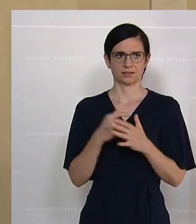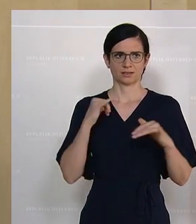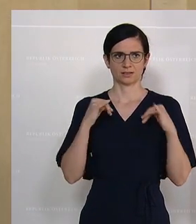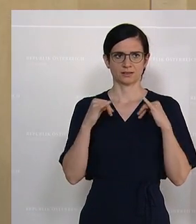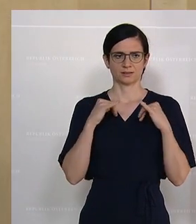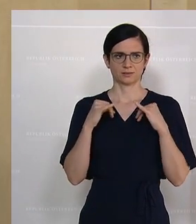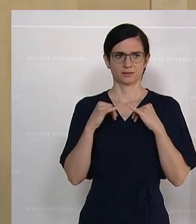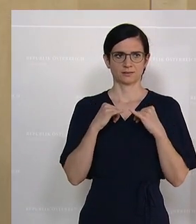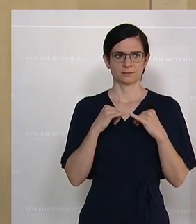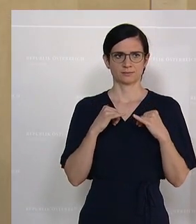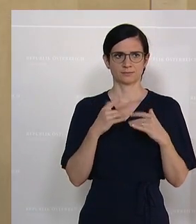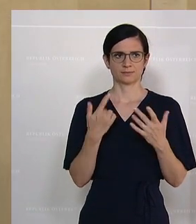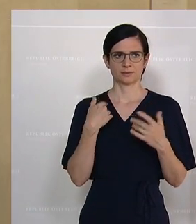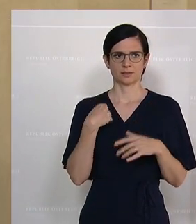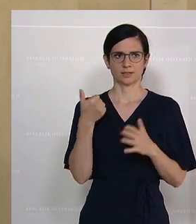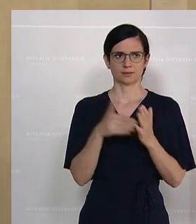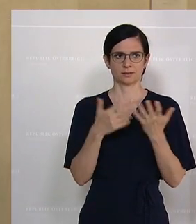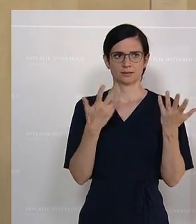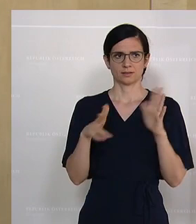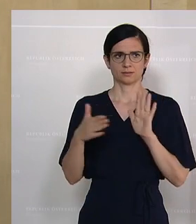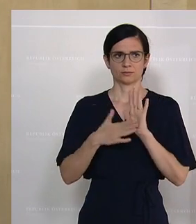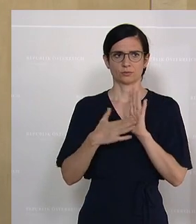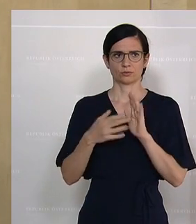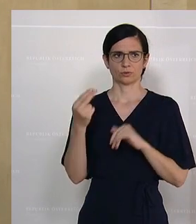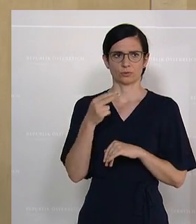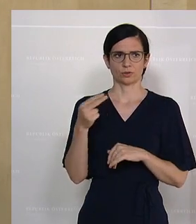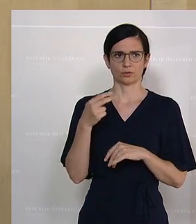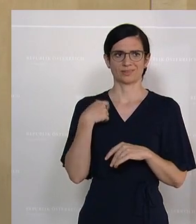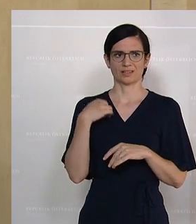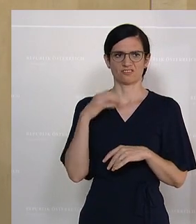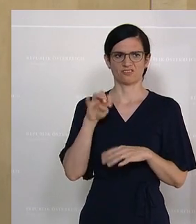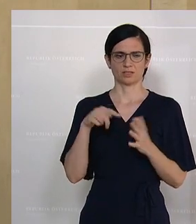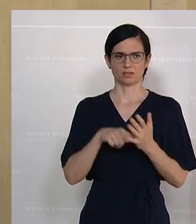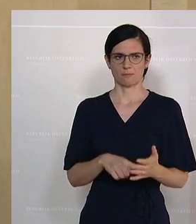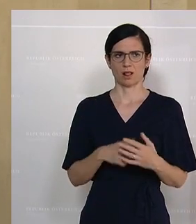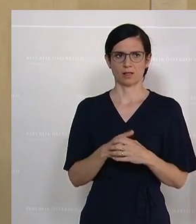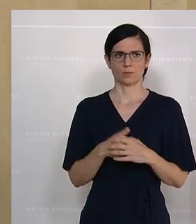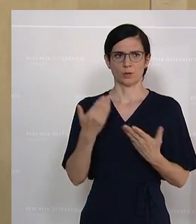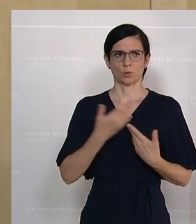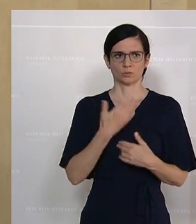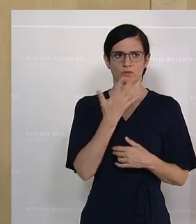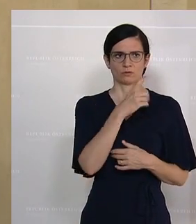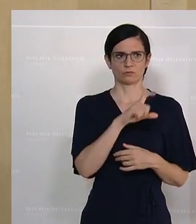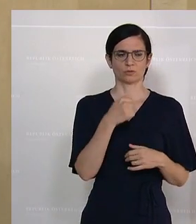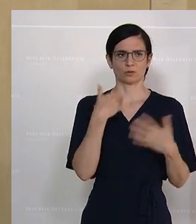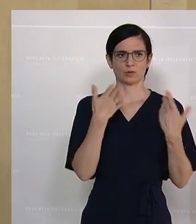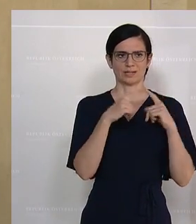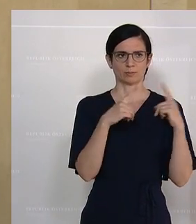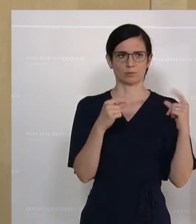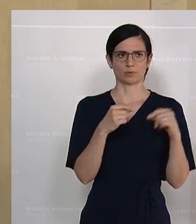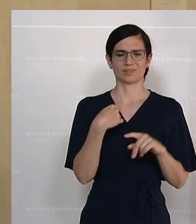im supermarkt gehalt 1800 euro brutto im monat 14 mal bekommt 500 euro klima bonus